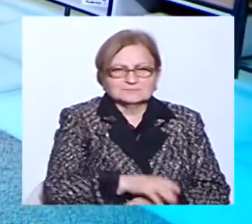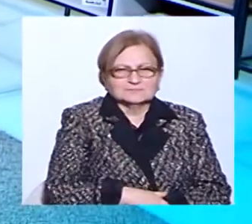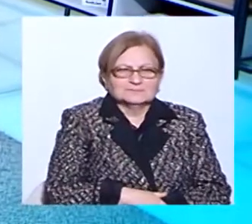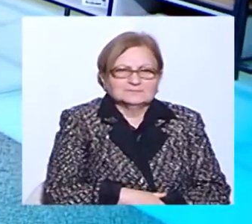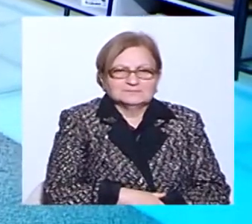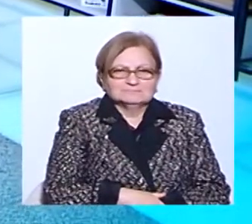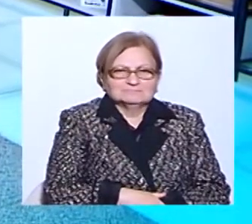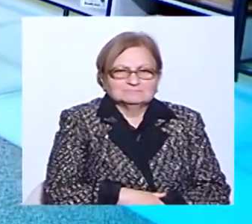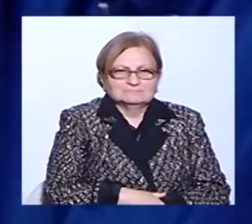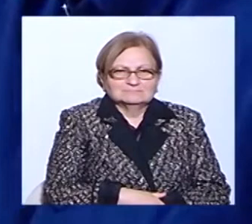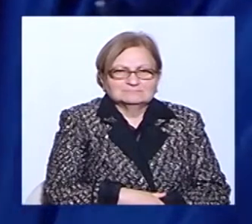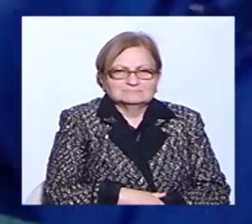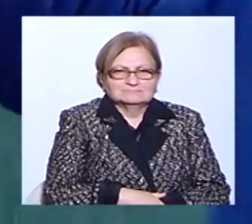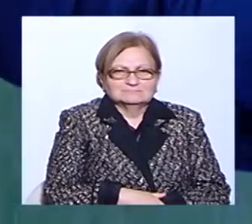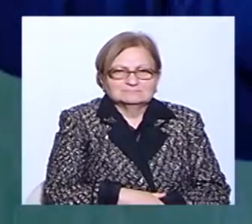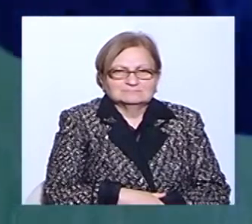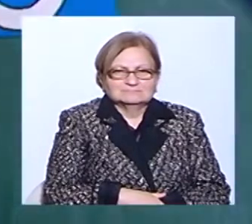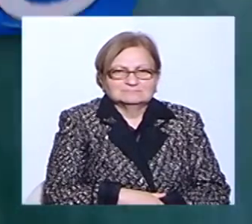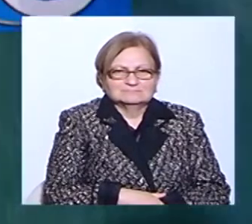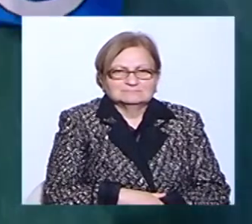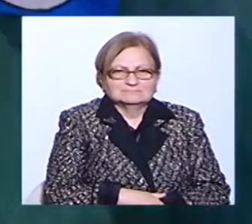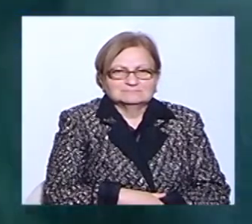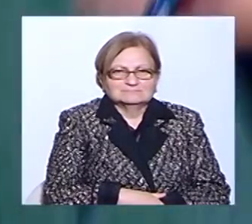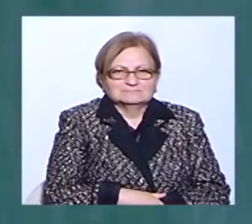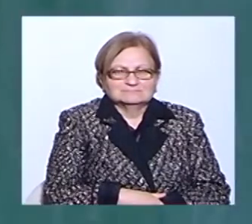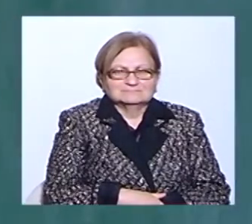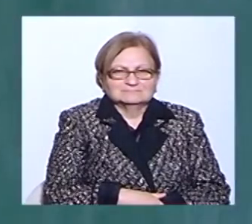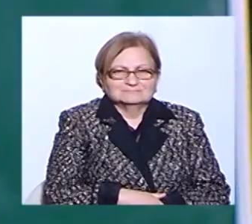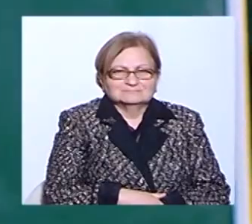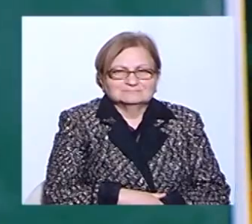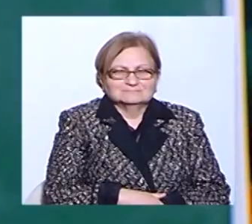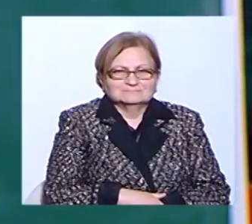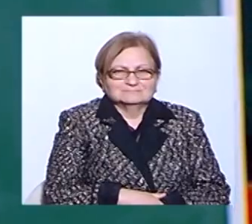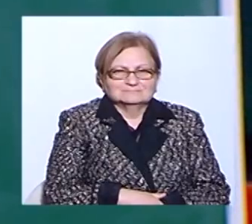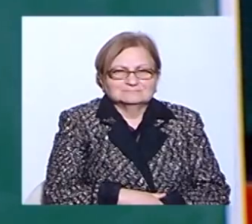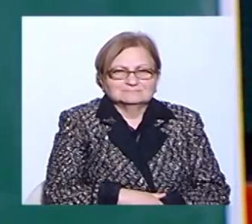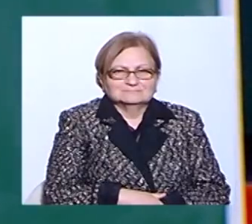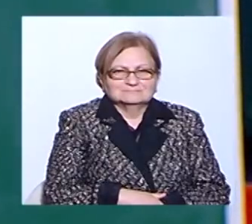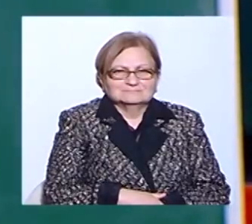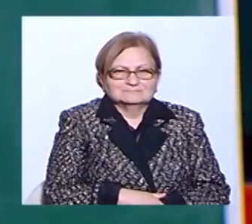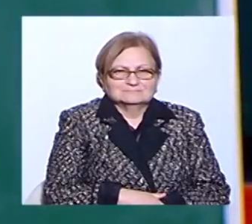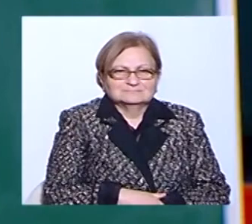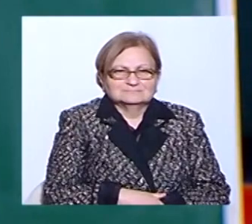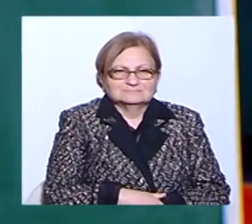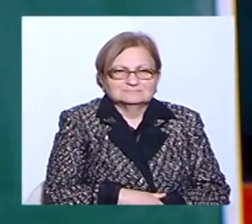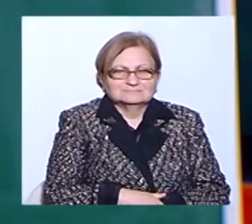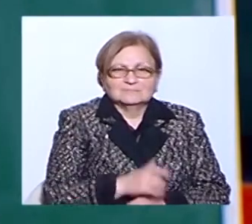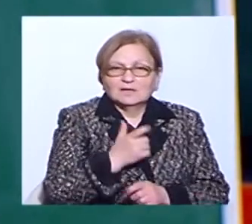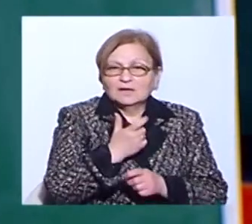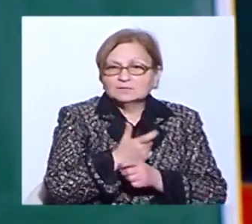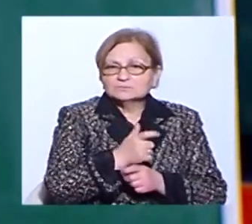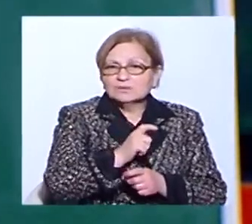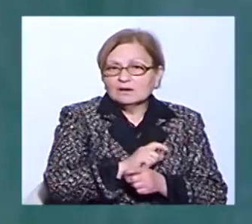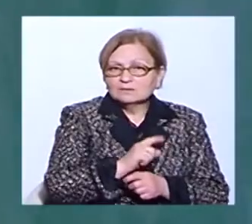Mhm. ძალიან რთული ხო